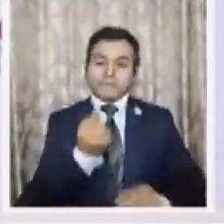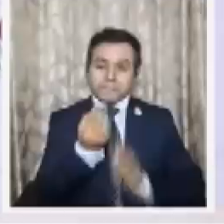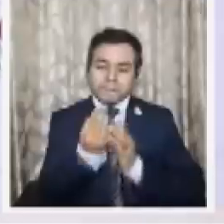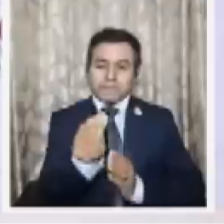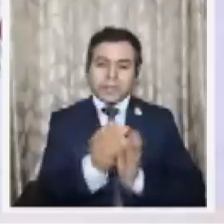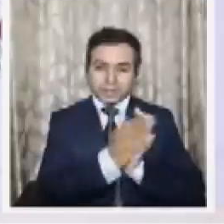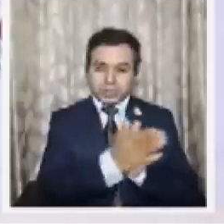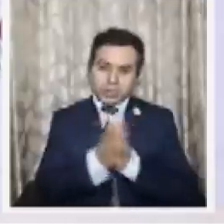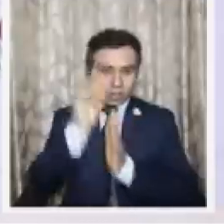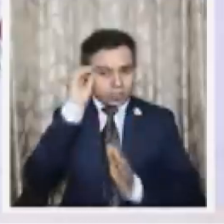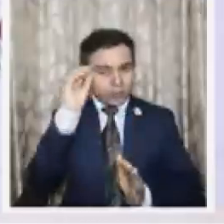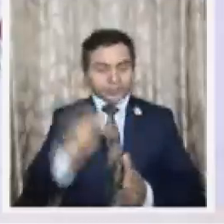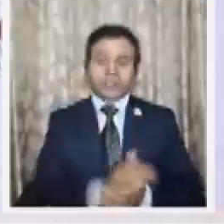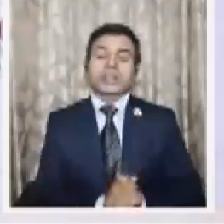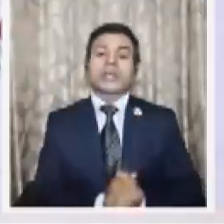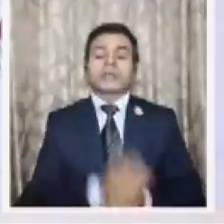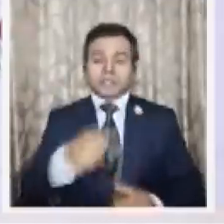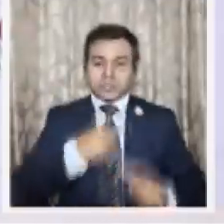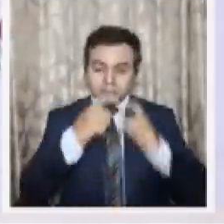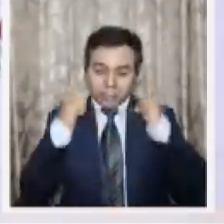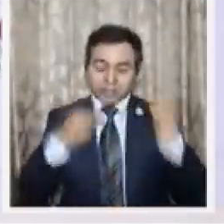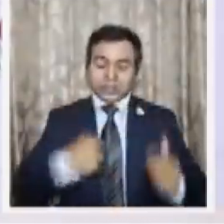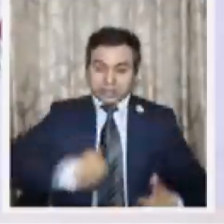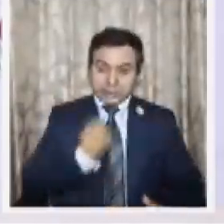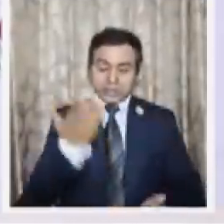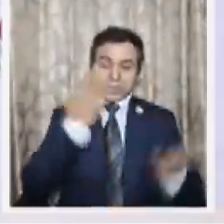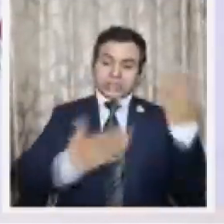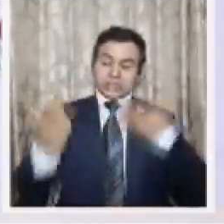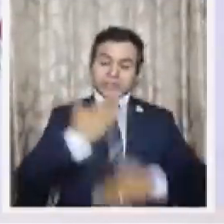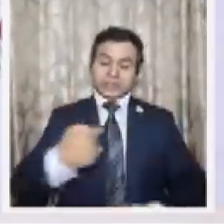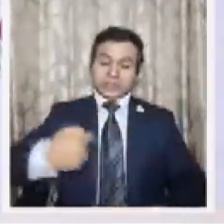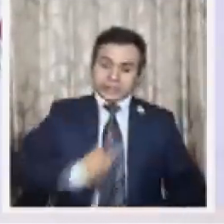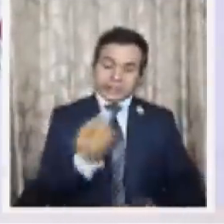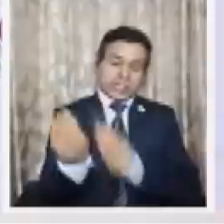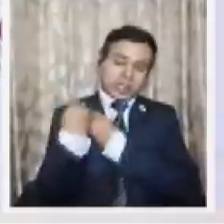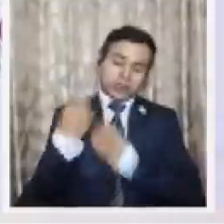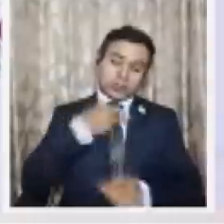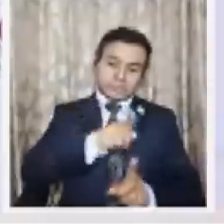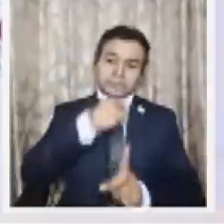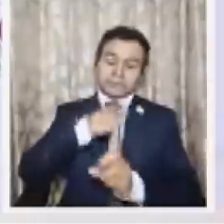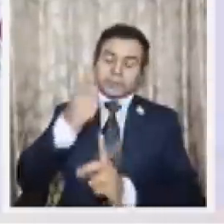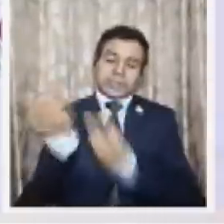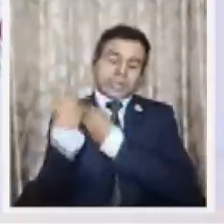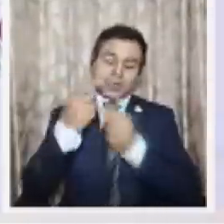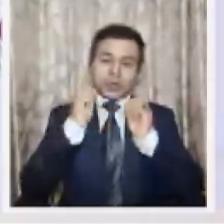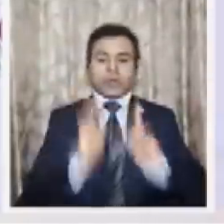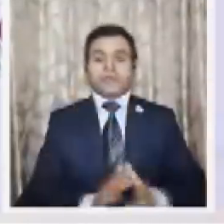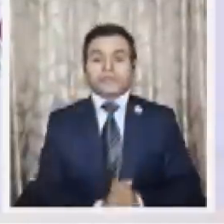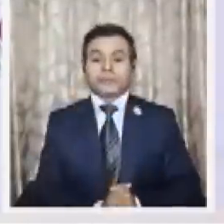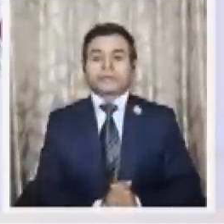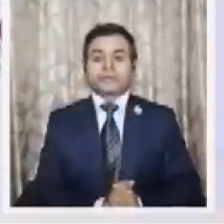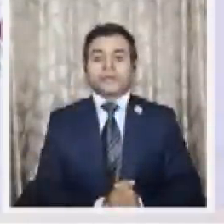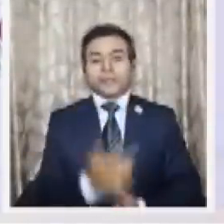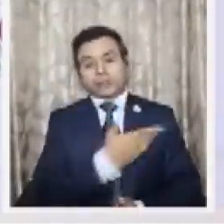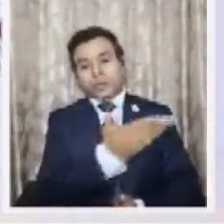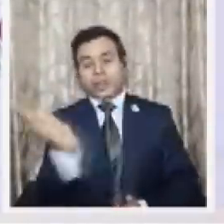আমরা বিশেষভাবে সচেতন হই এবং এগুলো পালন করি। আপনাদের সবাইকে অনেক অনেক ধন্যবাদ, যারা সম্মুখ যোদ্ধা আছেন